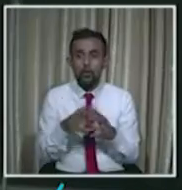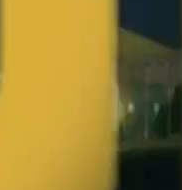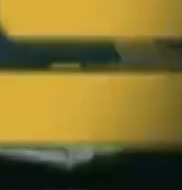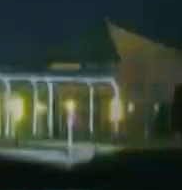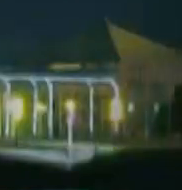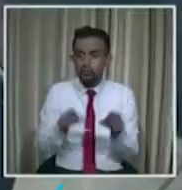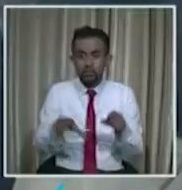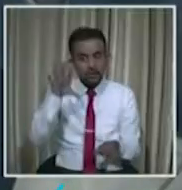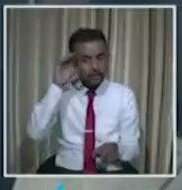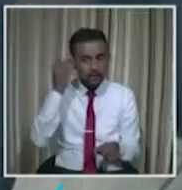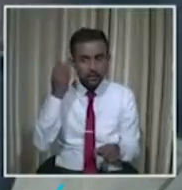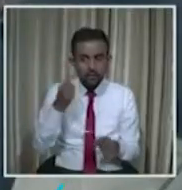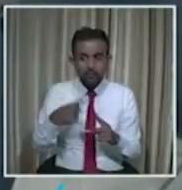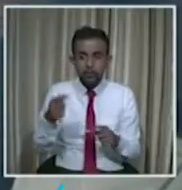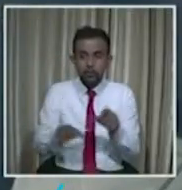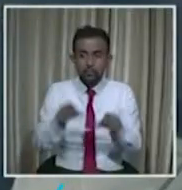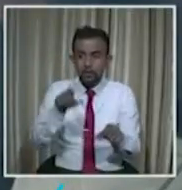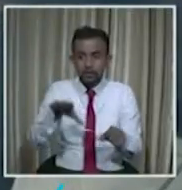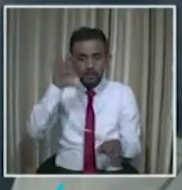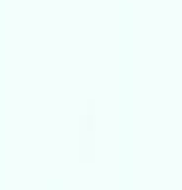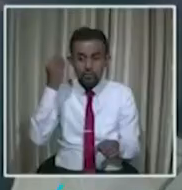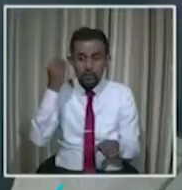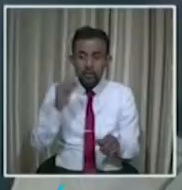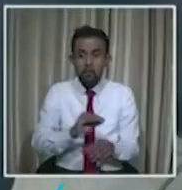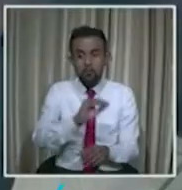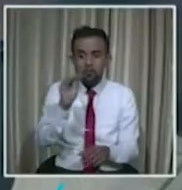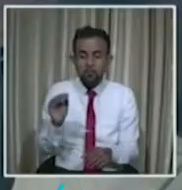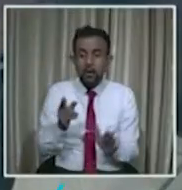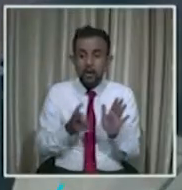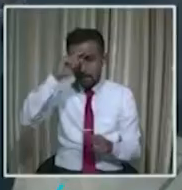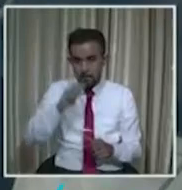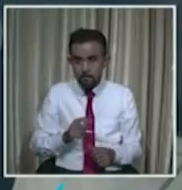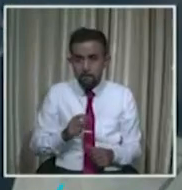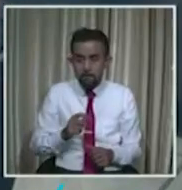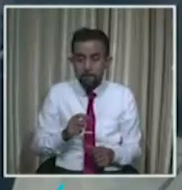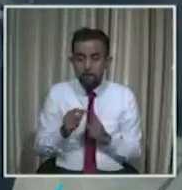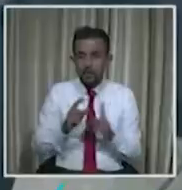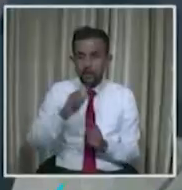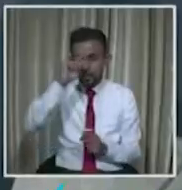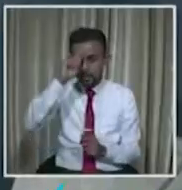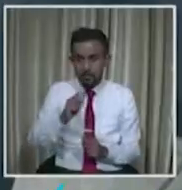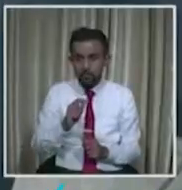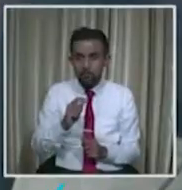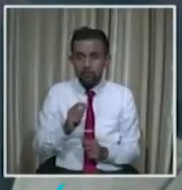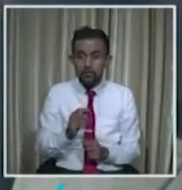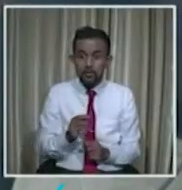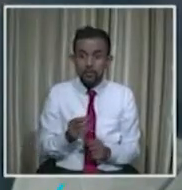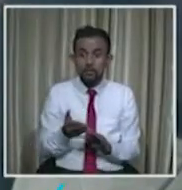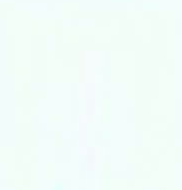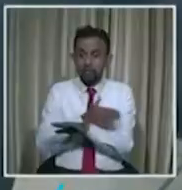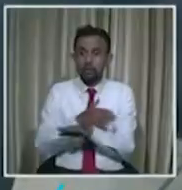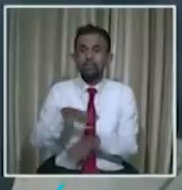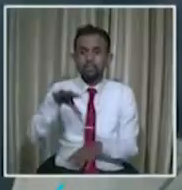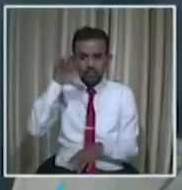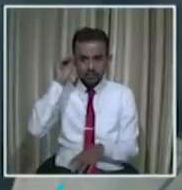දෙවා කියලා. අනිත් කකුලුවන්ට තේරෙන්නේ රත්තුනාම තමයි. දැන් නාලක ගොඩ හේවා මන්ත්‍රීතුමාට වතුර ටික රත් වෙන්න කලින්